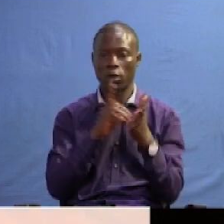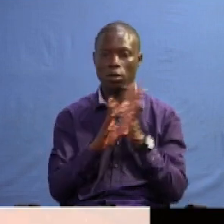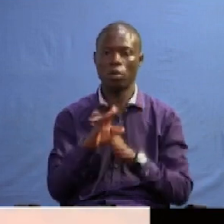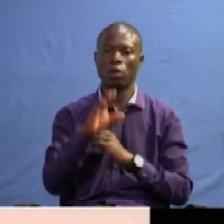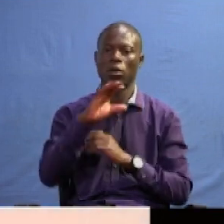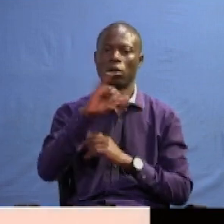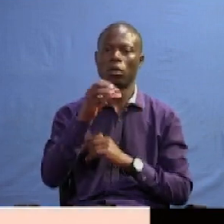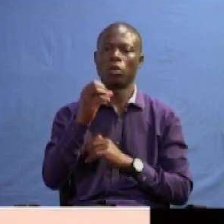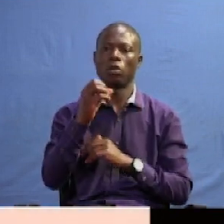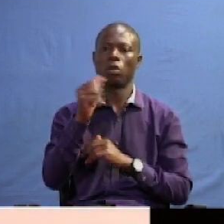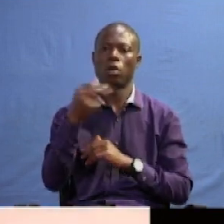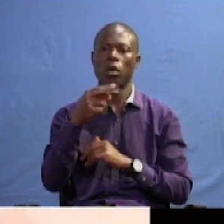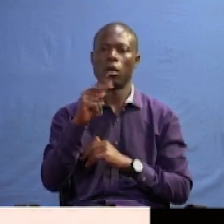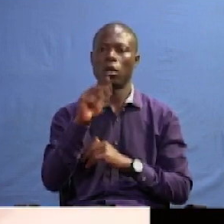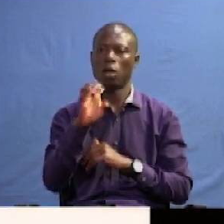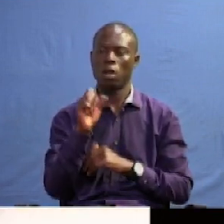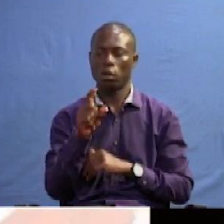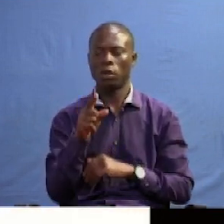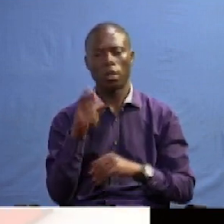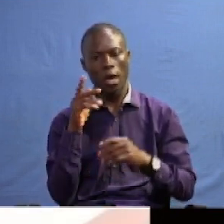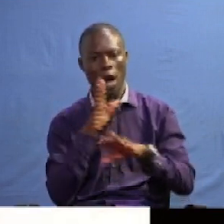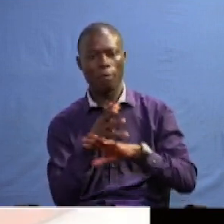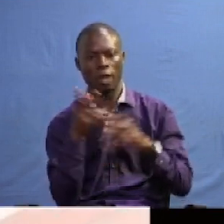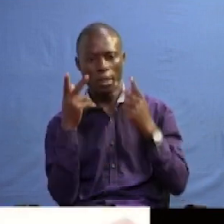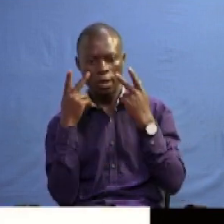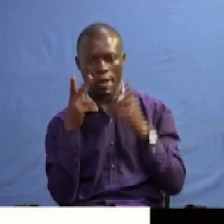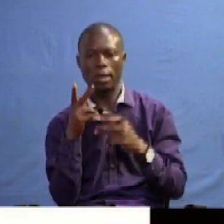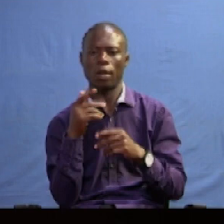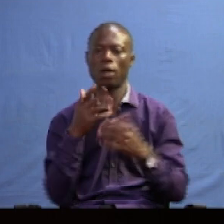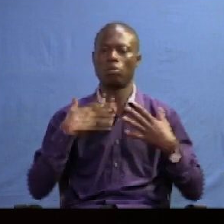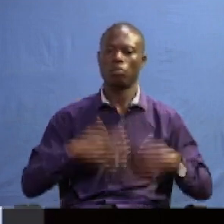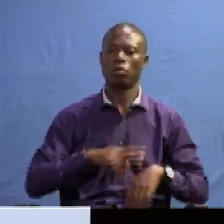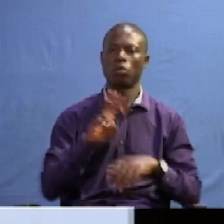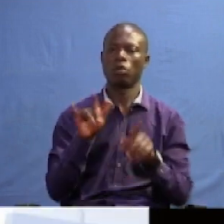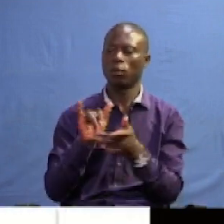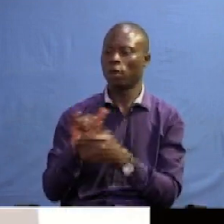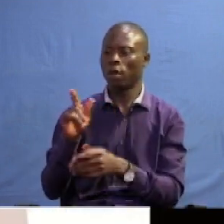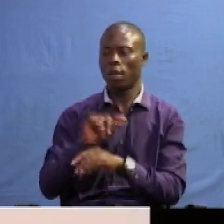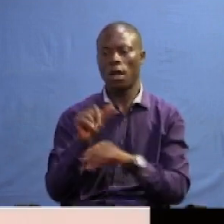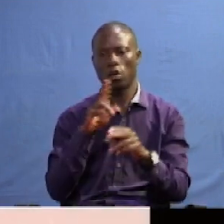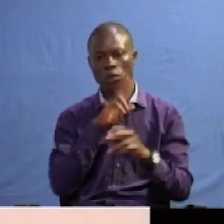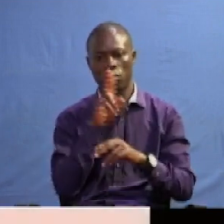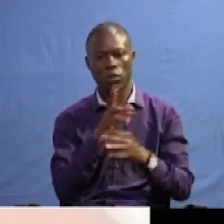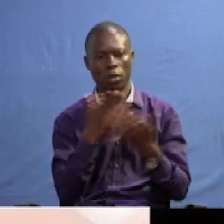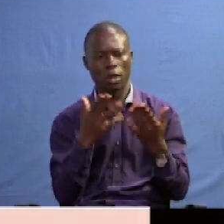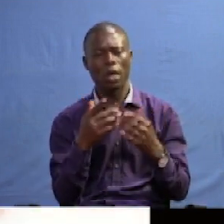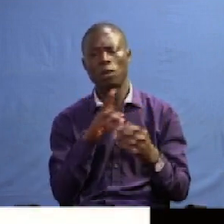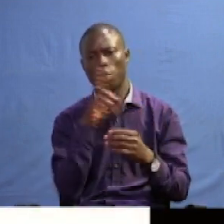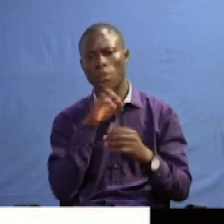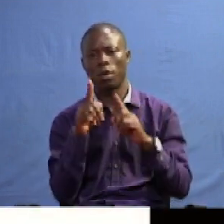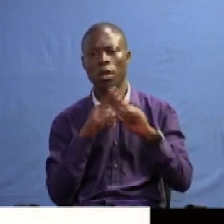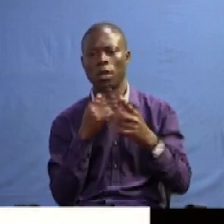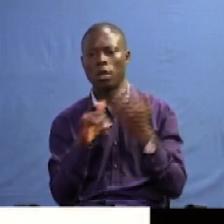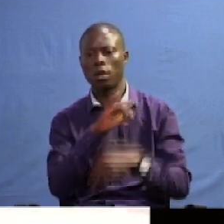Odur, baada ya kukagua moja ya miili, alifichua kwamba mwathiriwa alikeketwa kwa kutumia kifaa chenye ncha kali